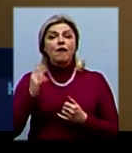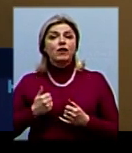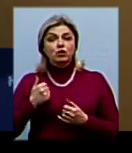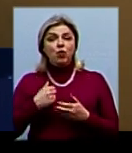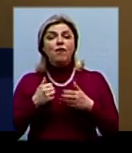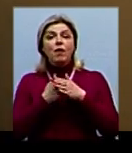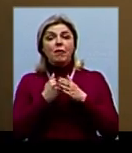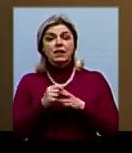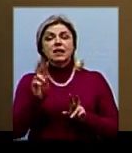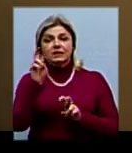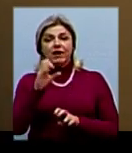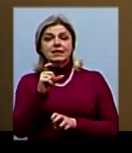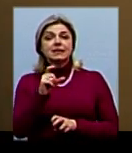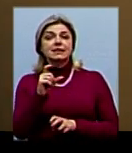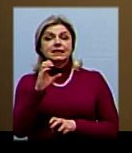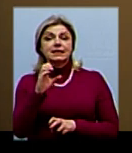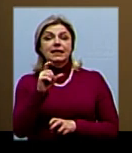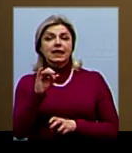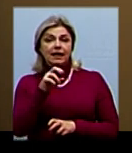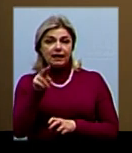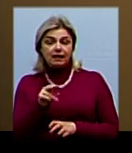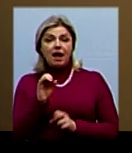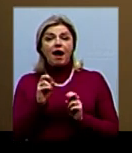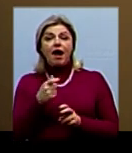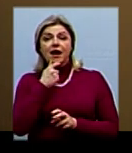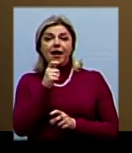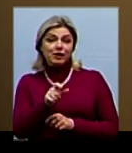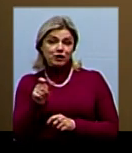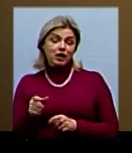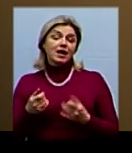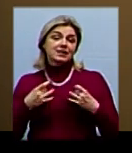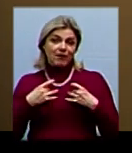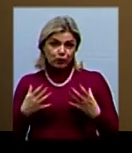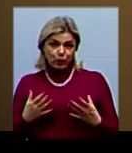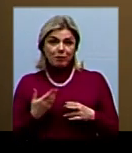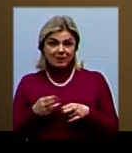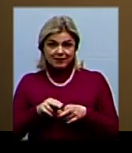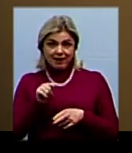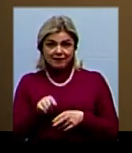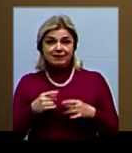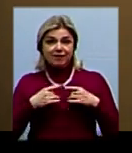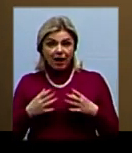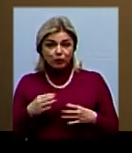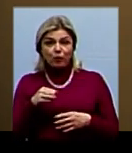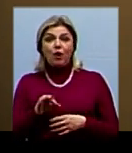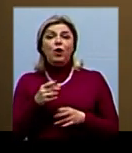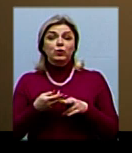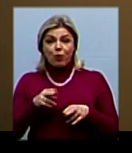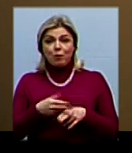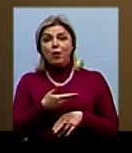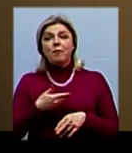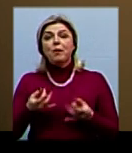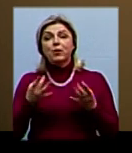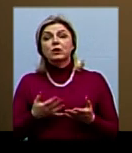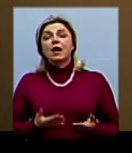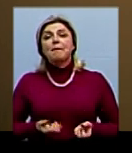нас називається. Але ми сьогодні як глядачі, ми як святкуємо це свято, тому ми просто підтримуємо